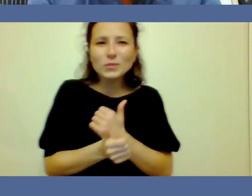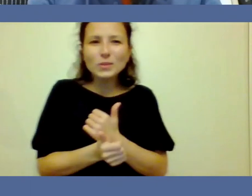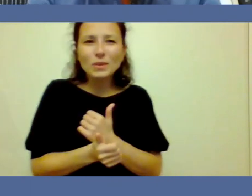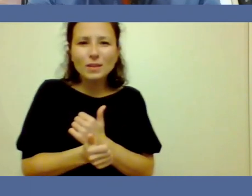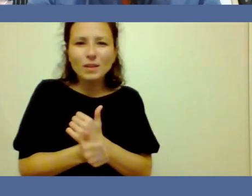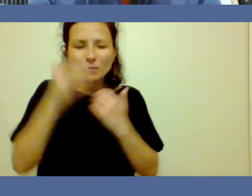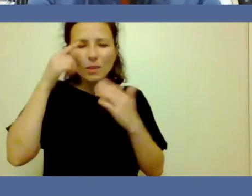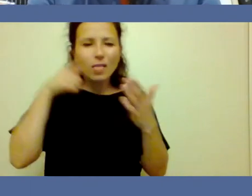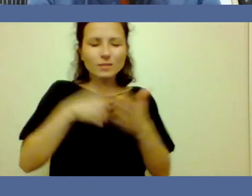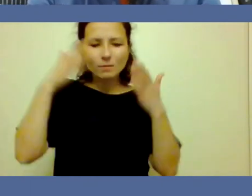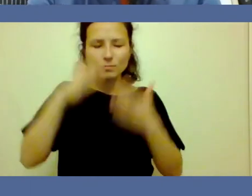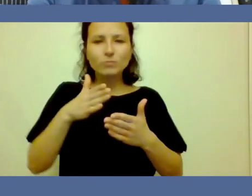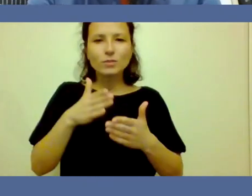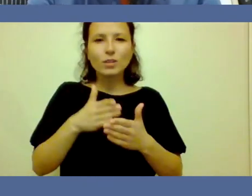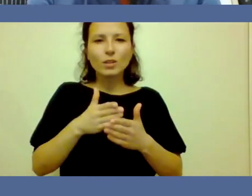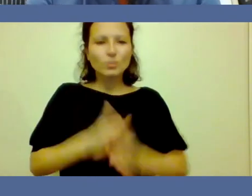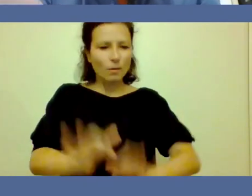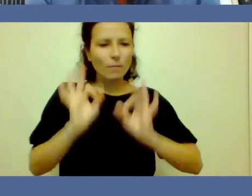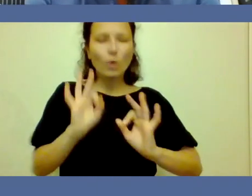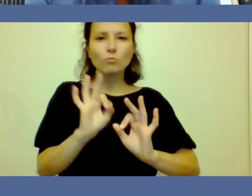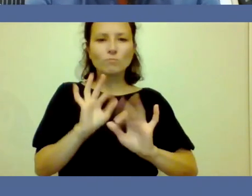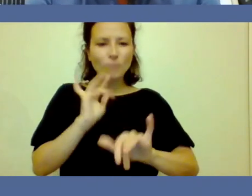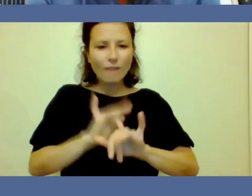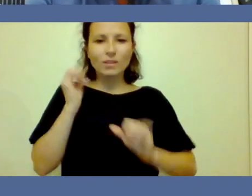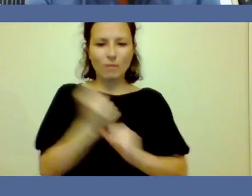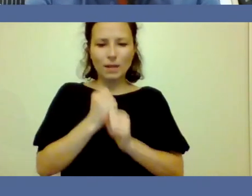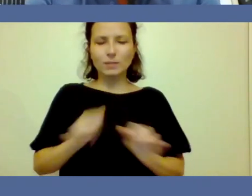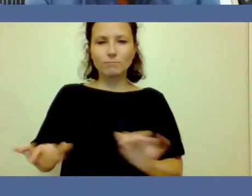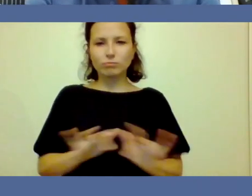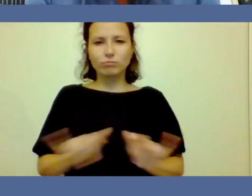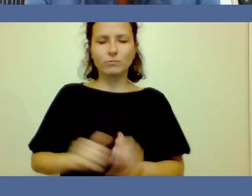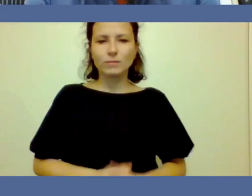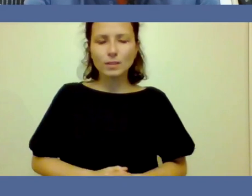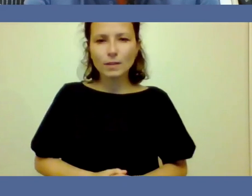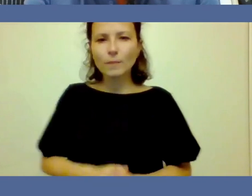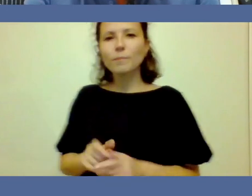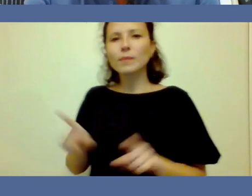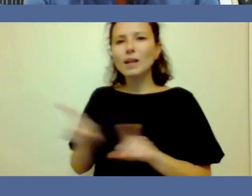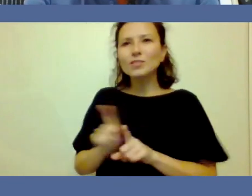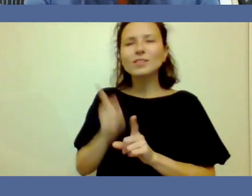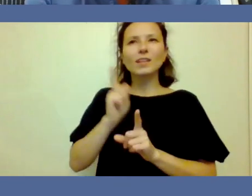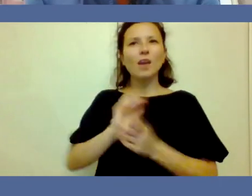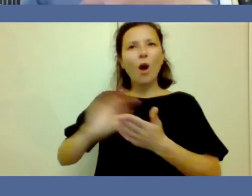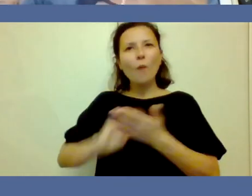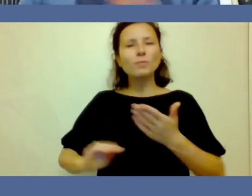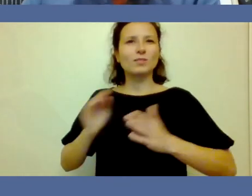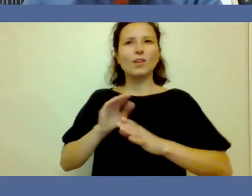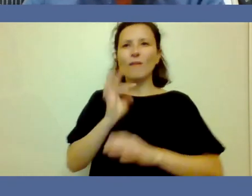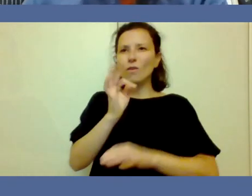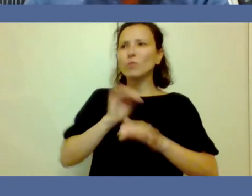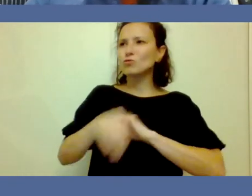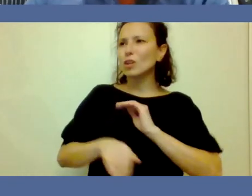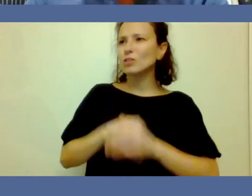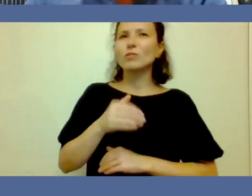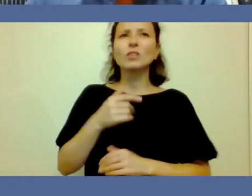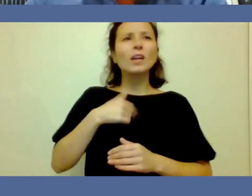dąży pan do tego, żeby efektywnie zrobić zapis. Ale to jest też... Pięknie o to. Opis stanu szczęśliwości, jak gdzieś słyszałem, czy czytałem taką